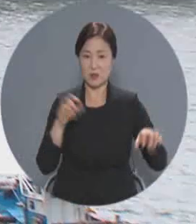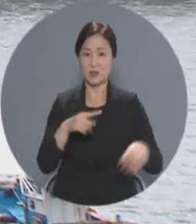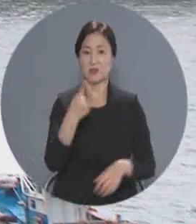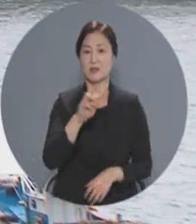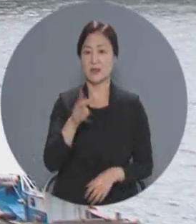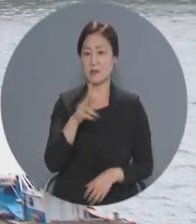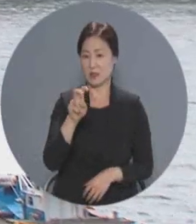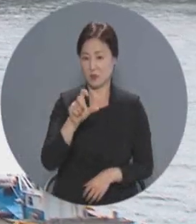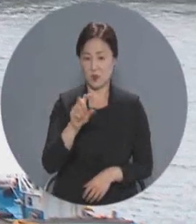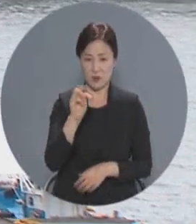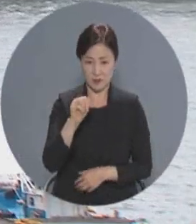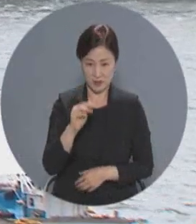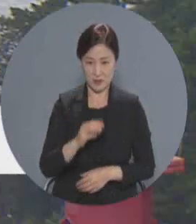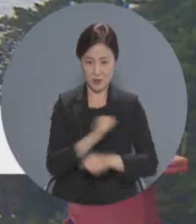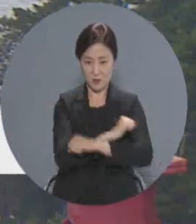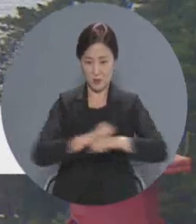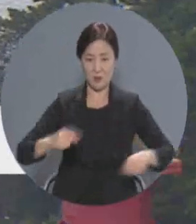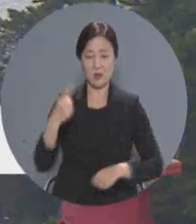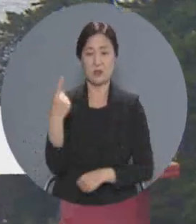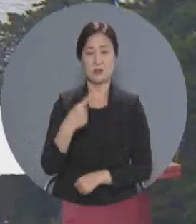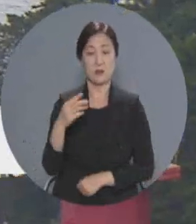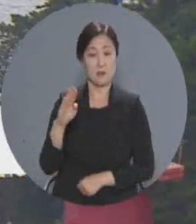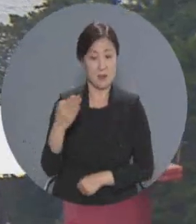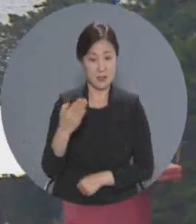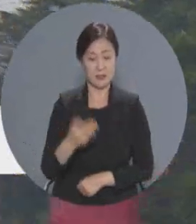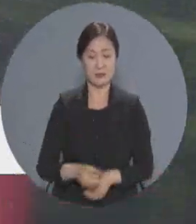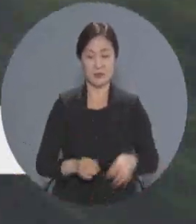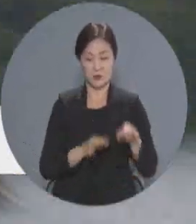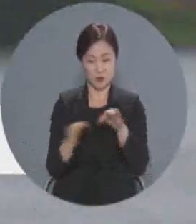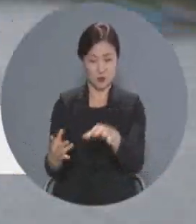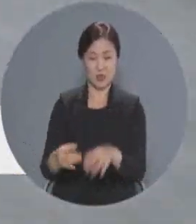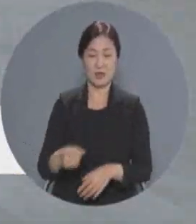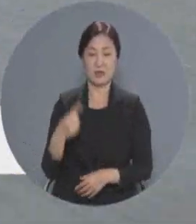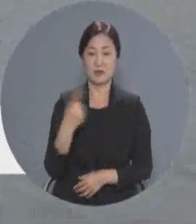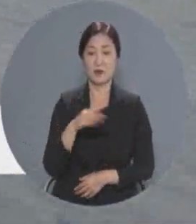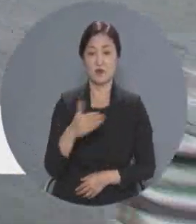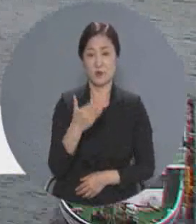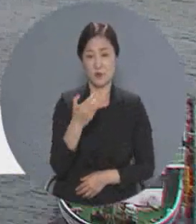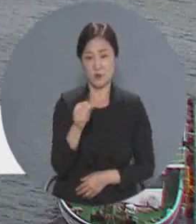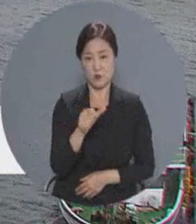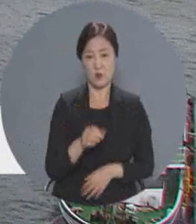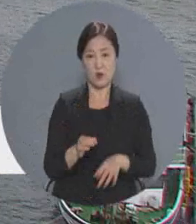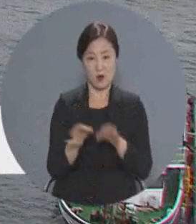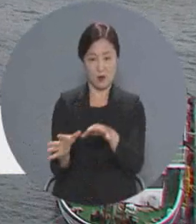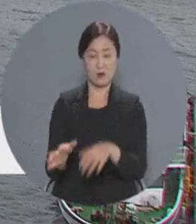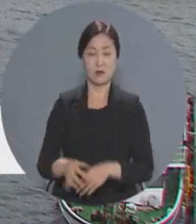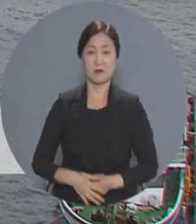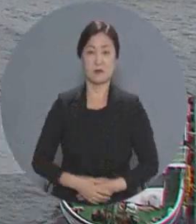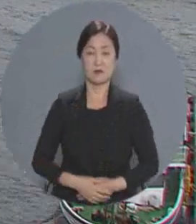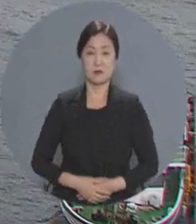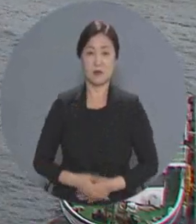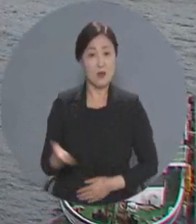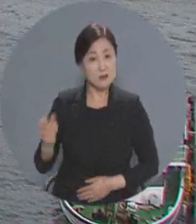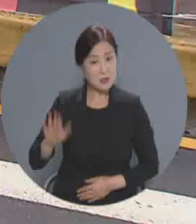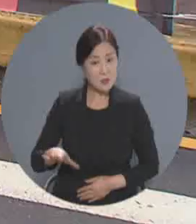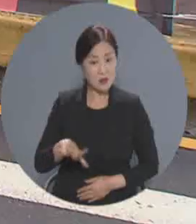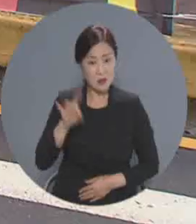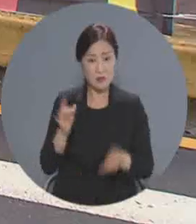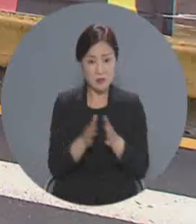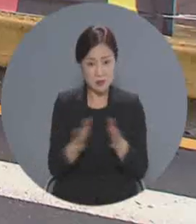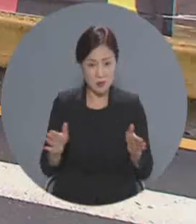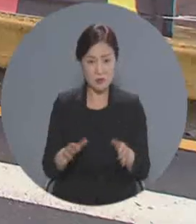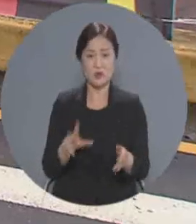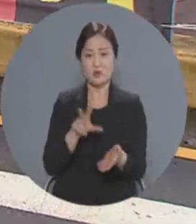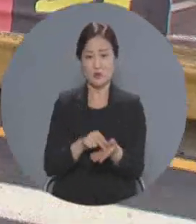폭 13.8m로 개설하는데 총 사업비는 1195억 원입니다. 그런데 첫 단추부터 적지